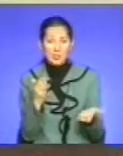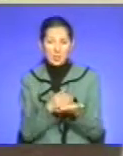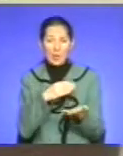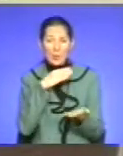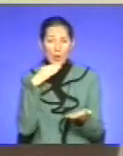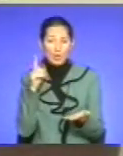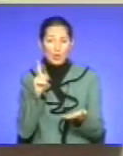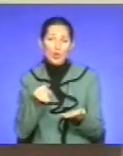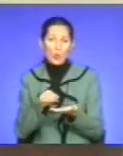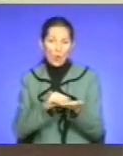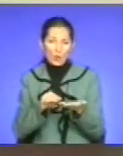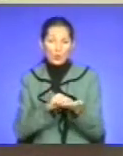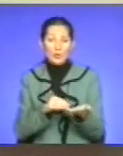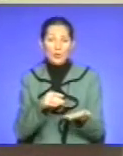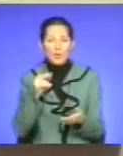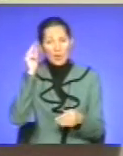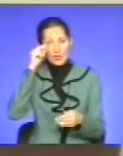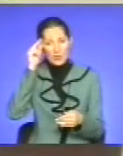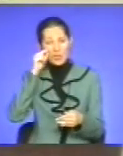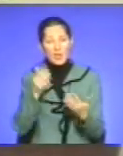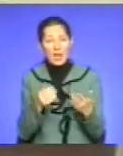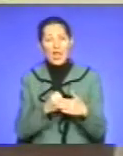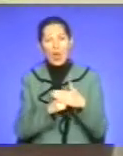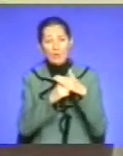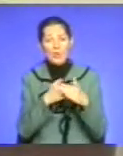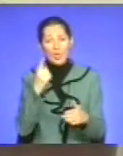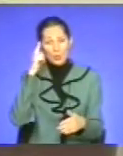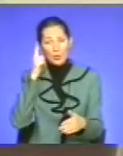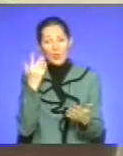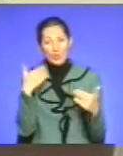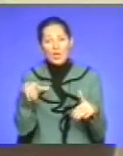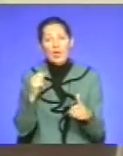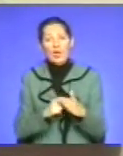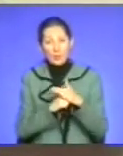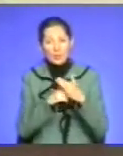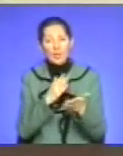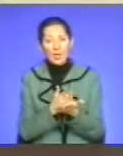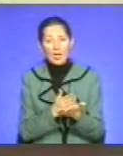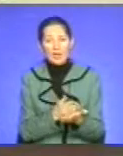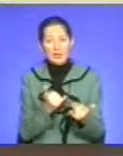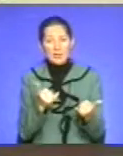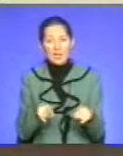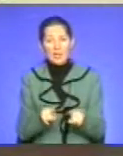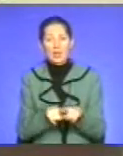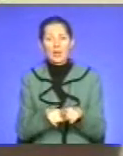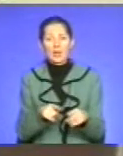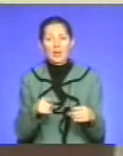багато чого повторювати, багато чого вивчати. Але основне, я думаю, що вже закладено, тому зараз якраз така фінішна